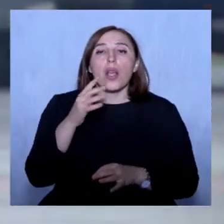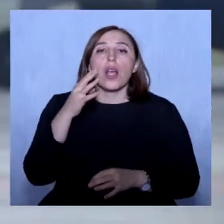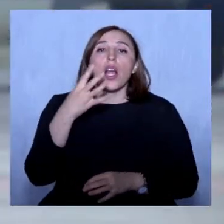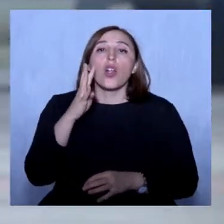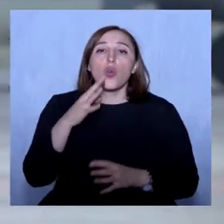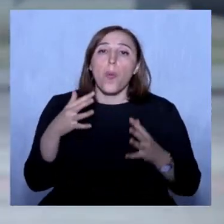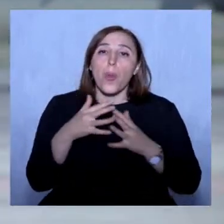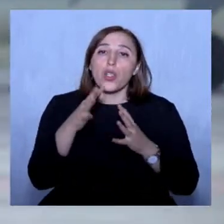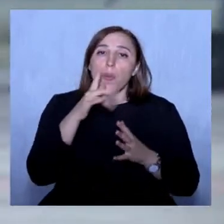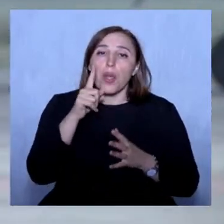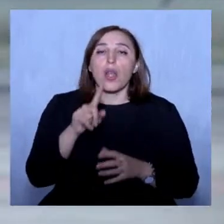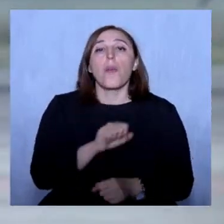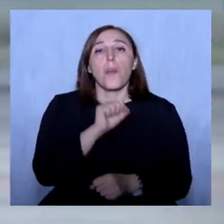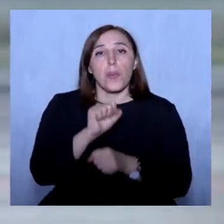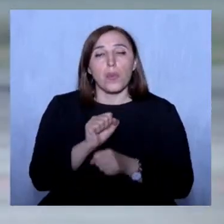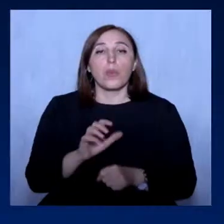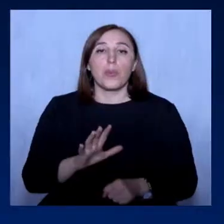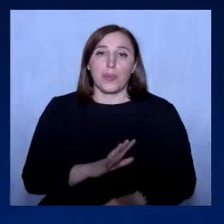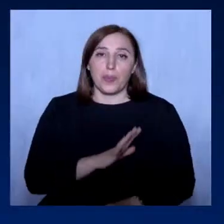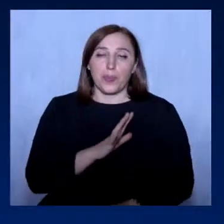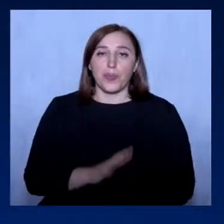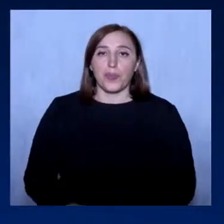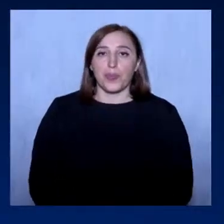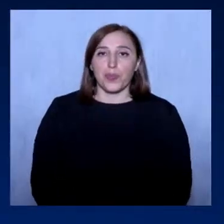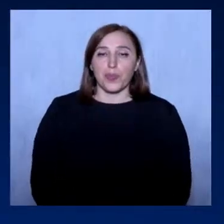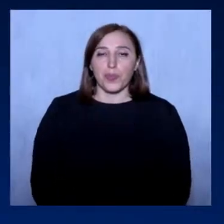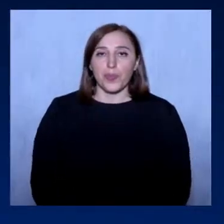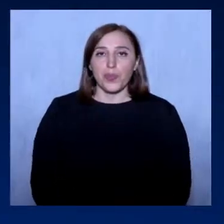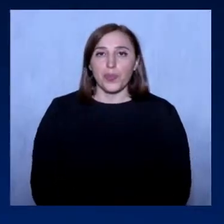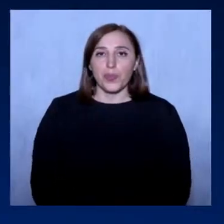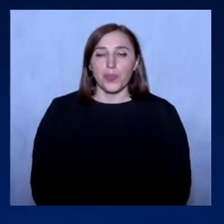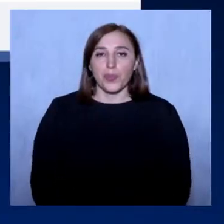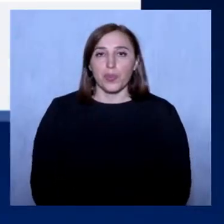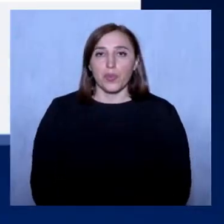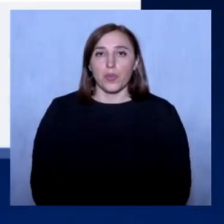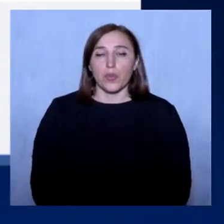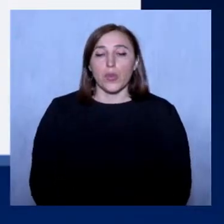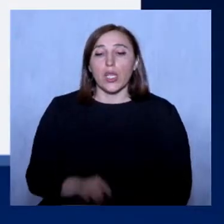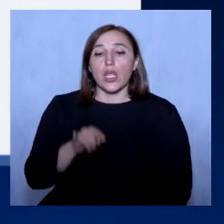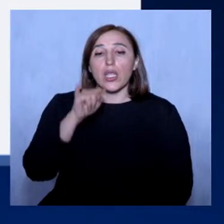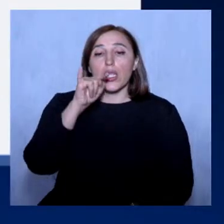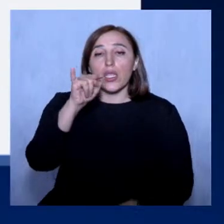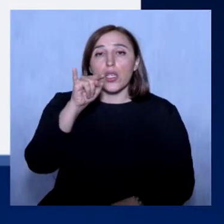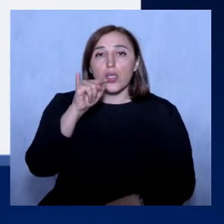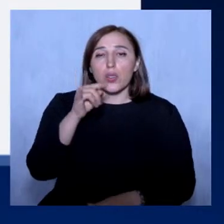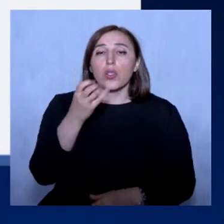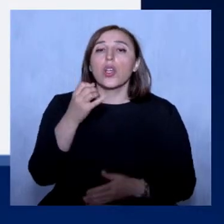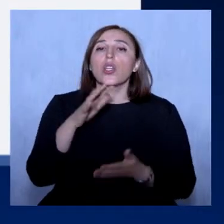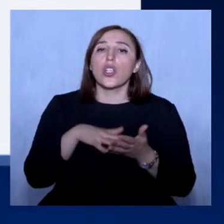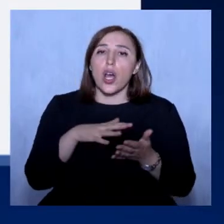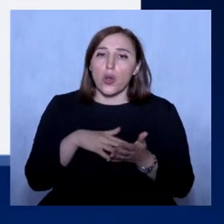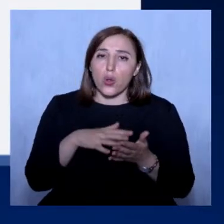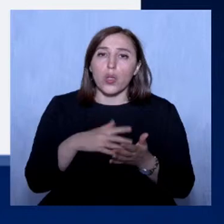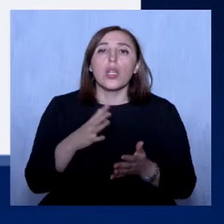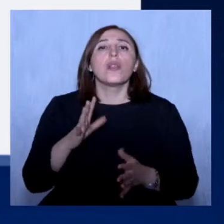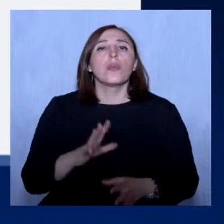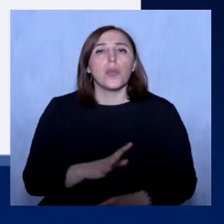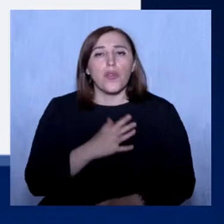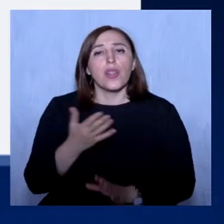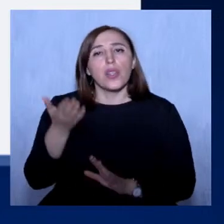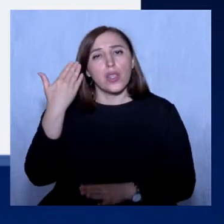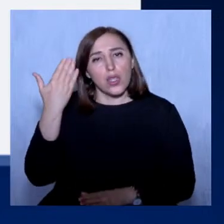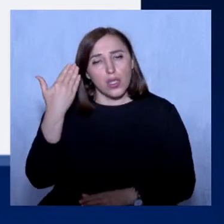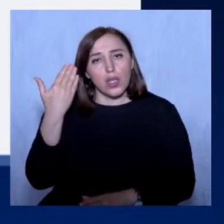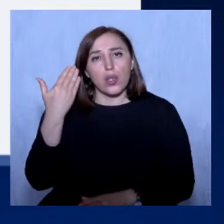44-օրյա պատերազմի ժամանակահատվածը։ Նշված երդուղով թրիչքներ շարունակաբար իրականացվել են